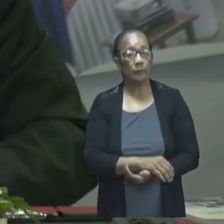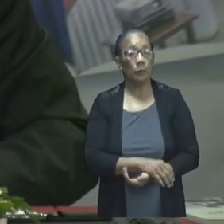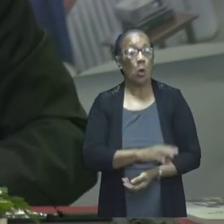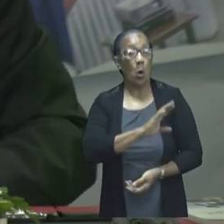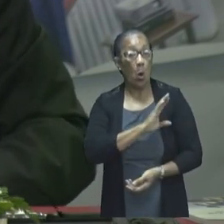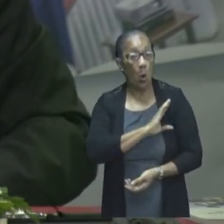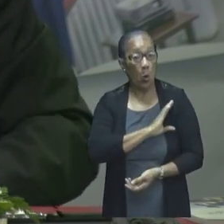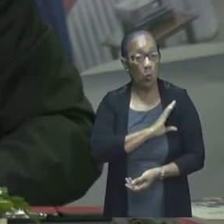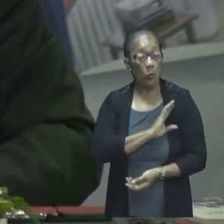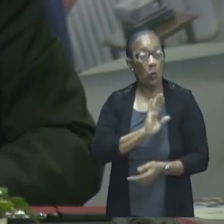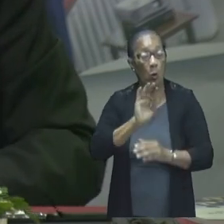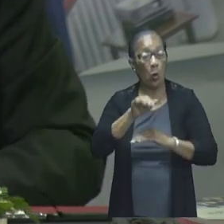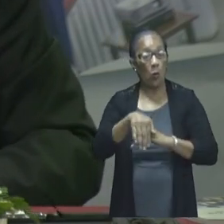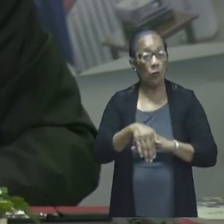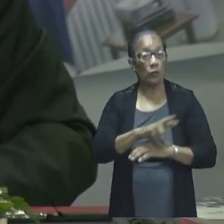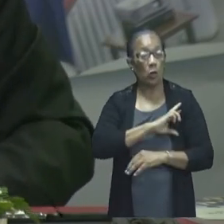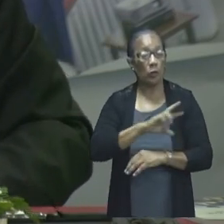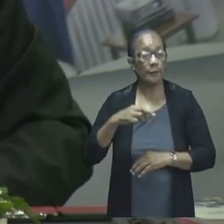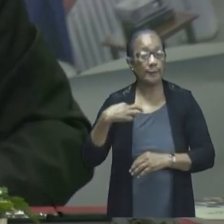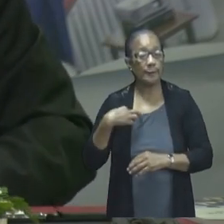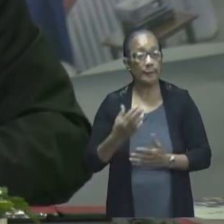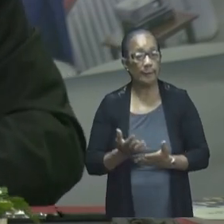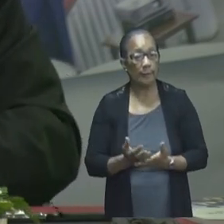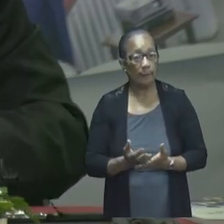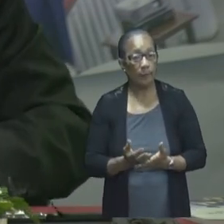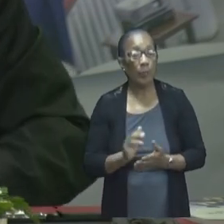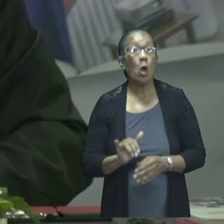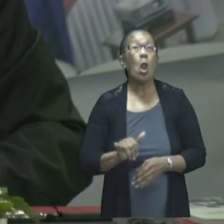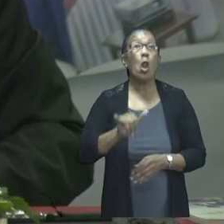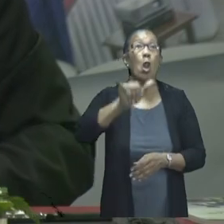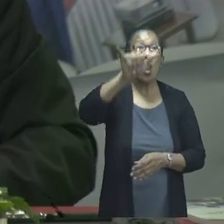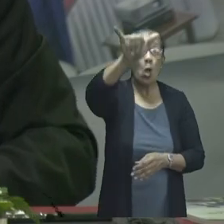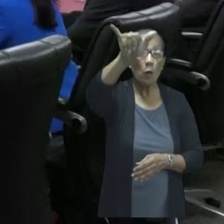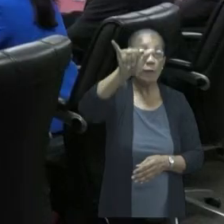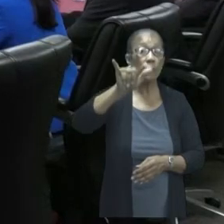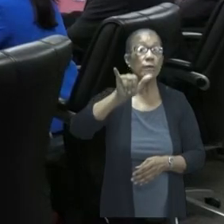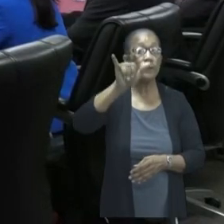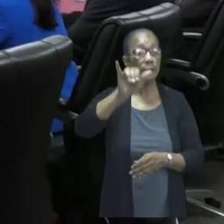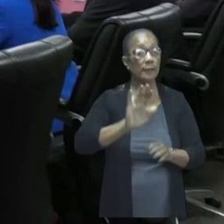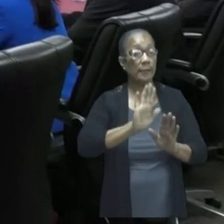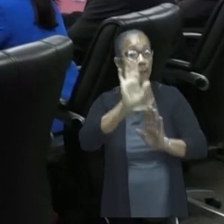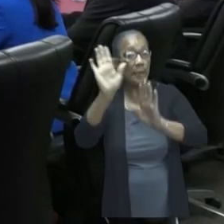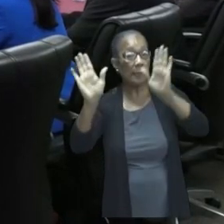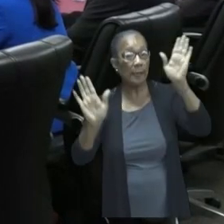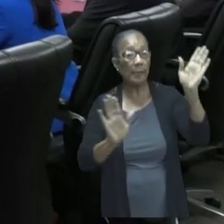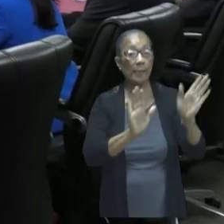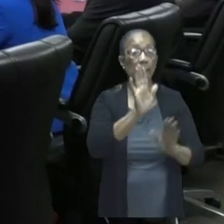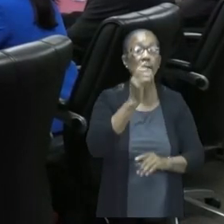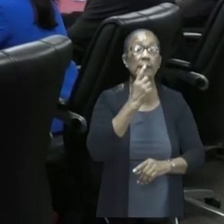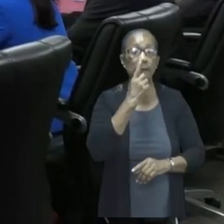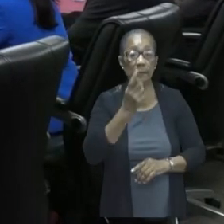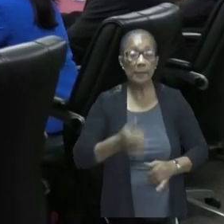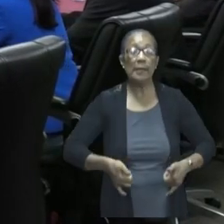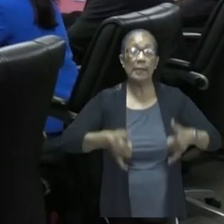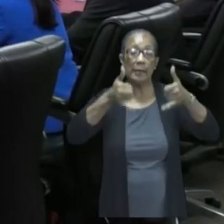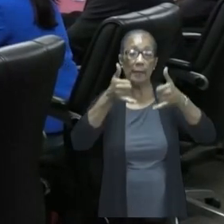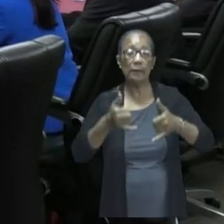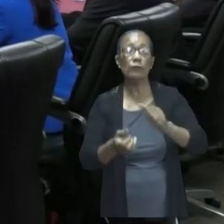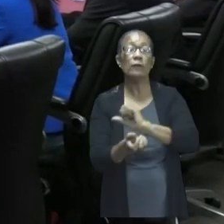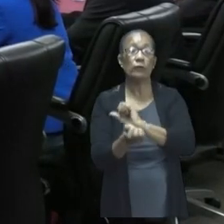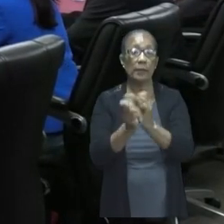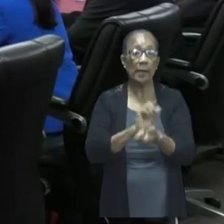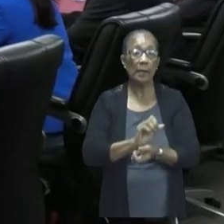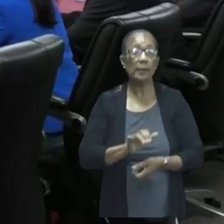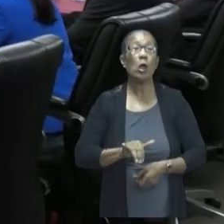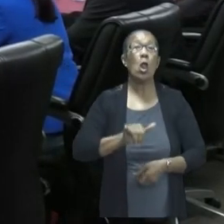ook voor wat betreft ons luchtverkeer zielig dat er heel wat veranderen in pompt het luchtverkeer gaat